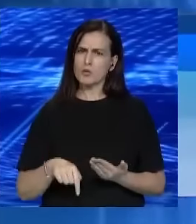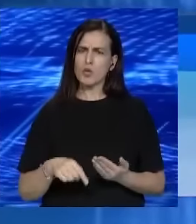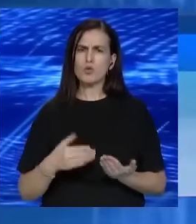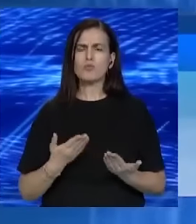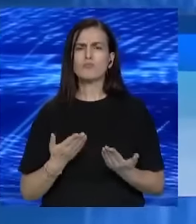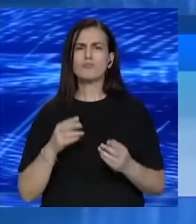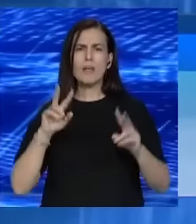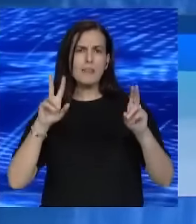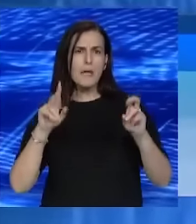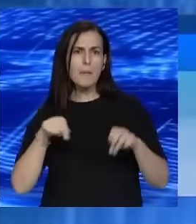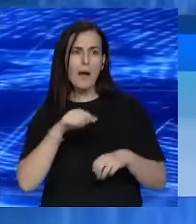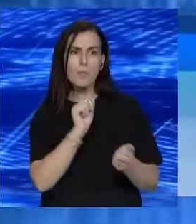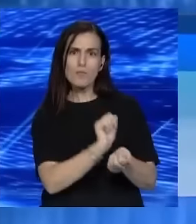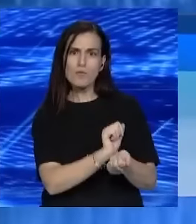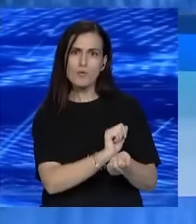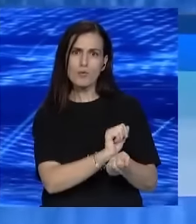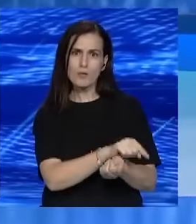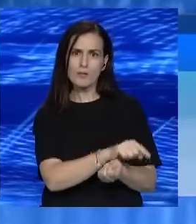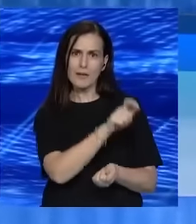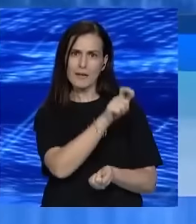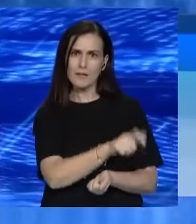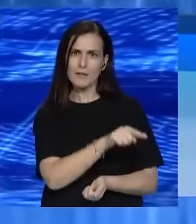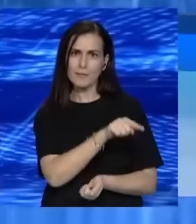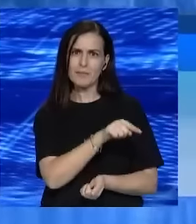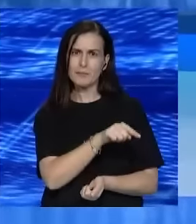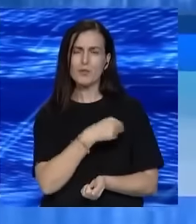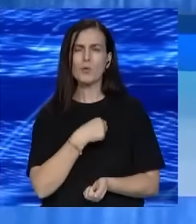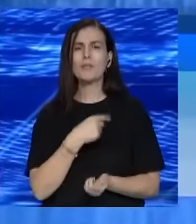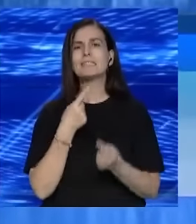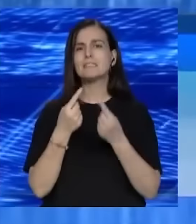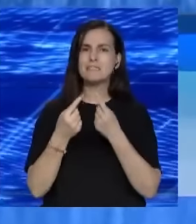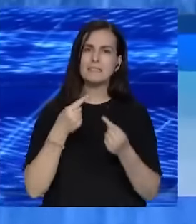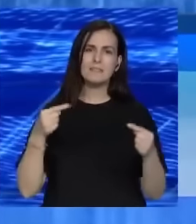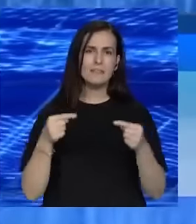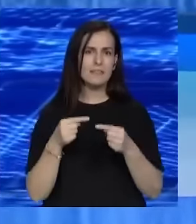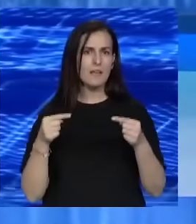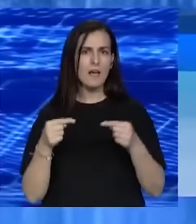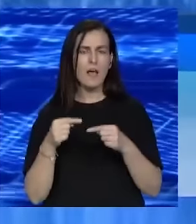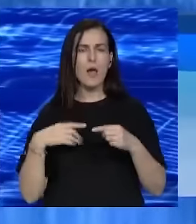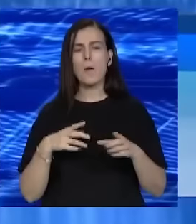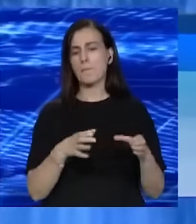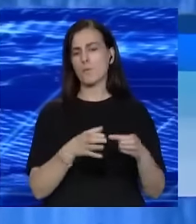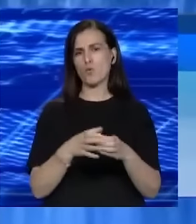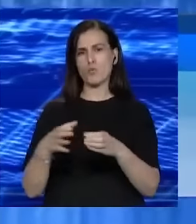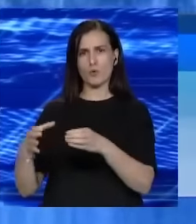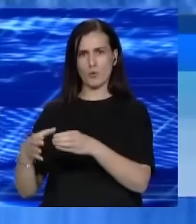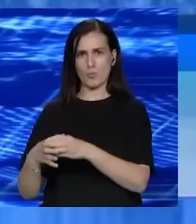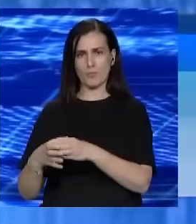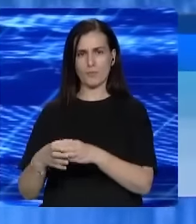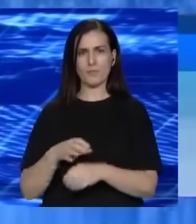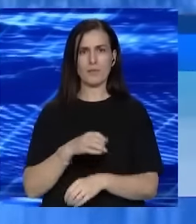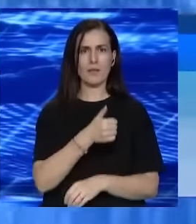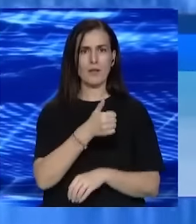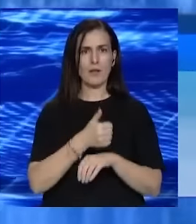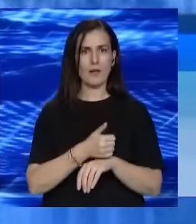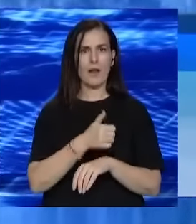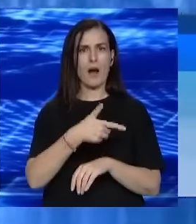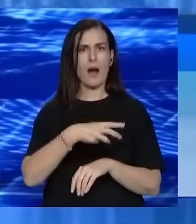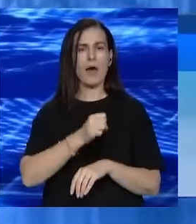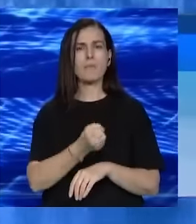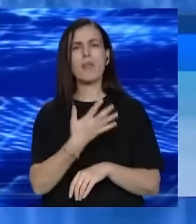politike mes kryeministit Rama dhe kreut të grupit parlamentar demokrat. Rama e quan ditë të mirë për të vërtetën, ndërsa Bardhi thotë se